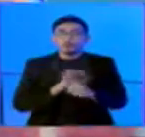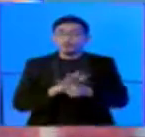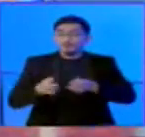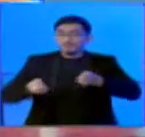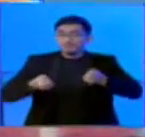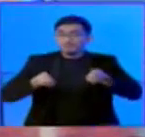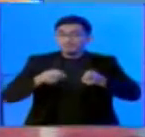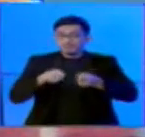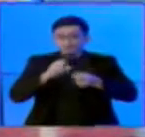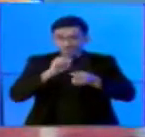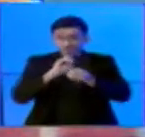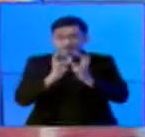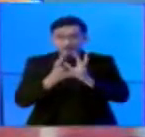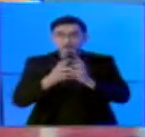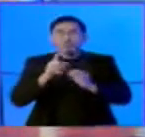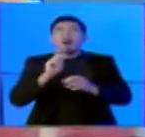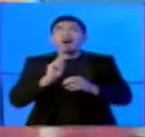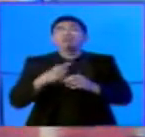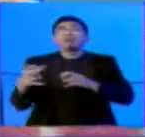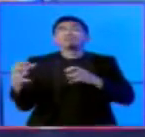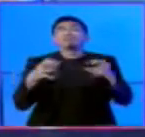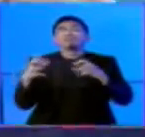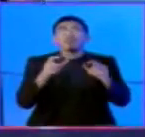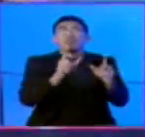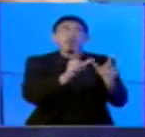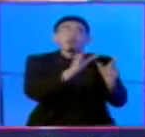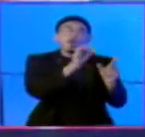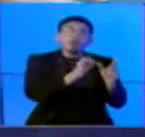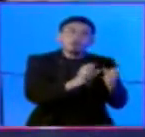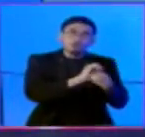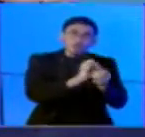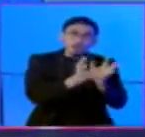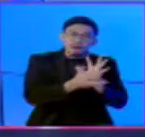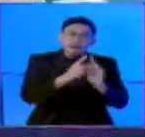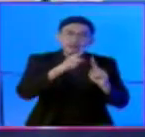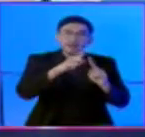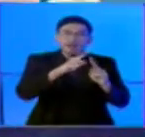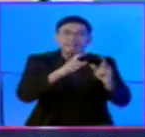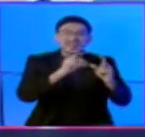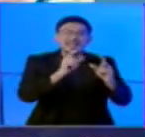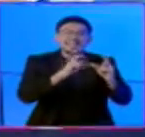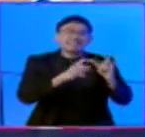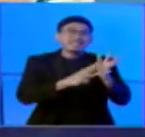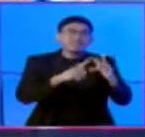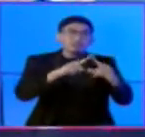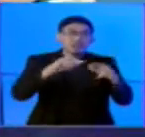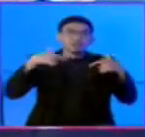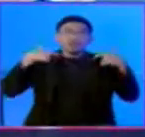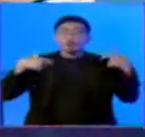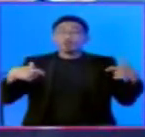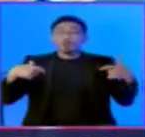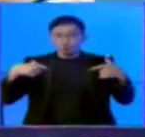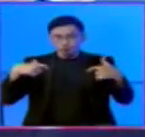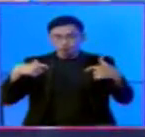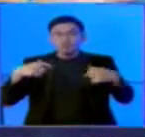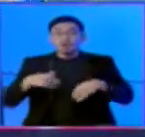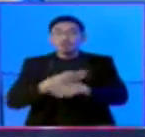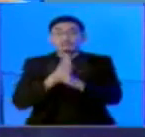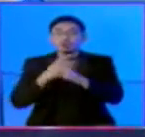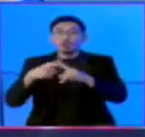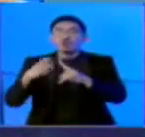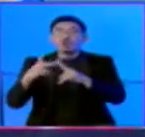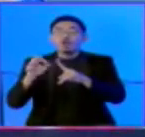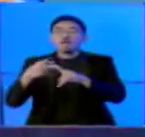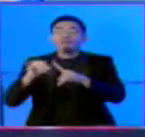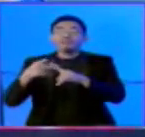Pemirsa, penanganan COVID-19 di Surabaya diwarnai aksi perseteruan antara Wali Kota Surabaya Tri Risma hari ini dengan Gubernur Jawa Timur